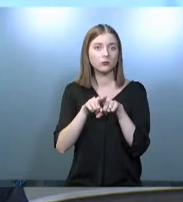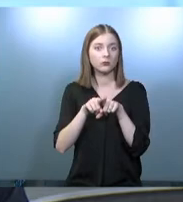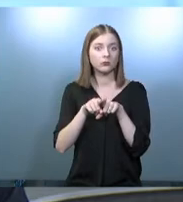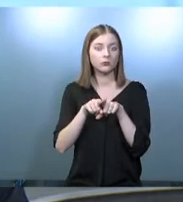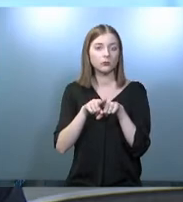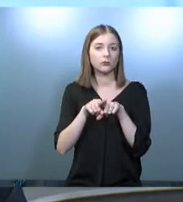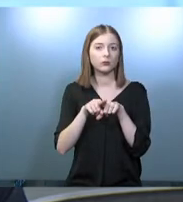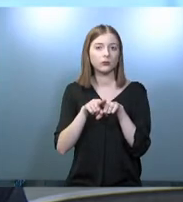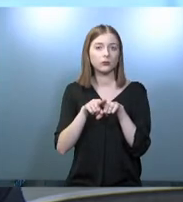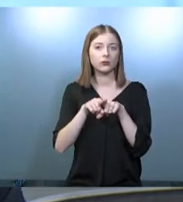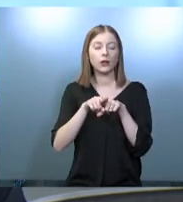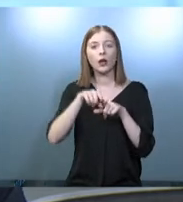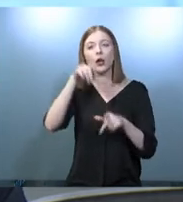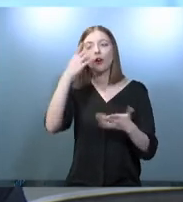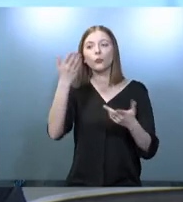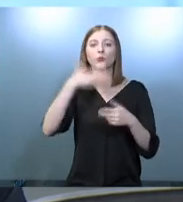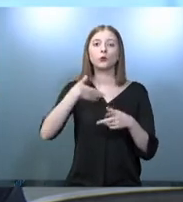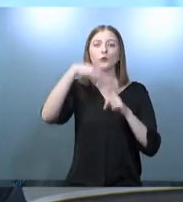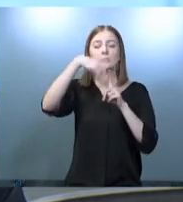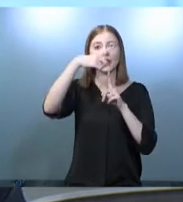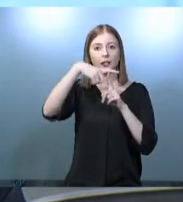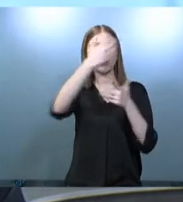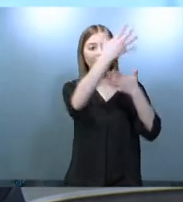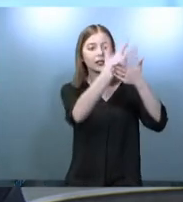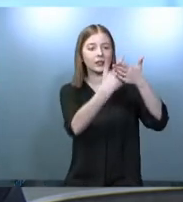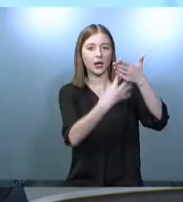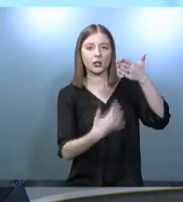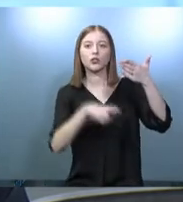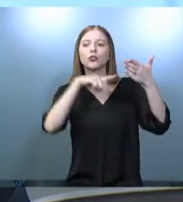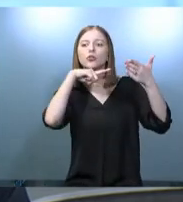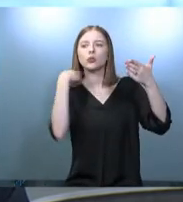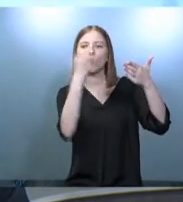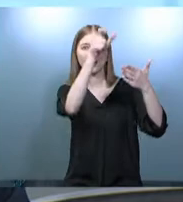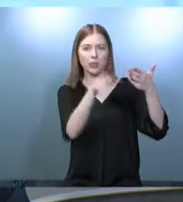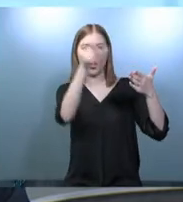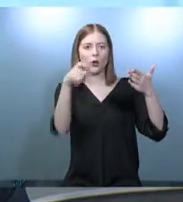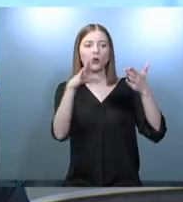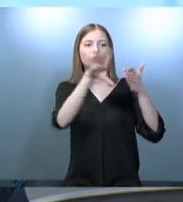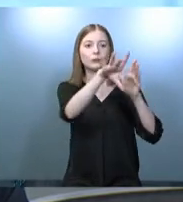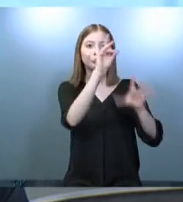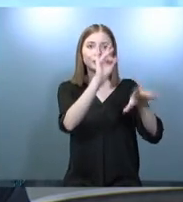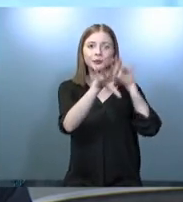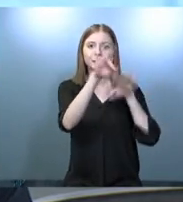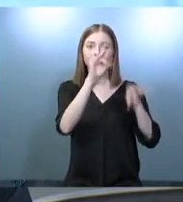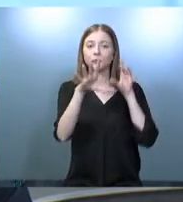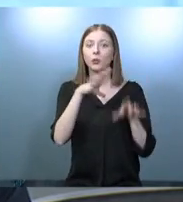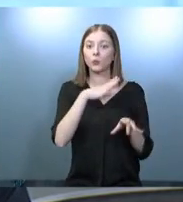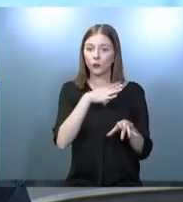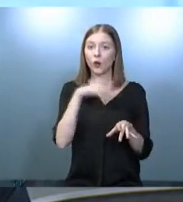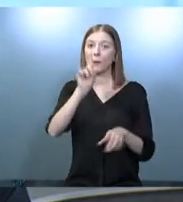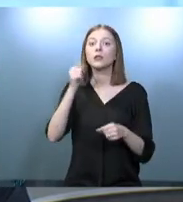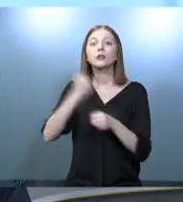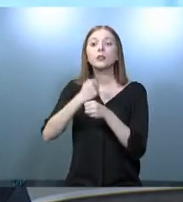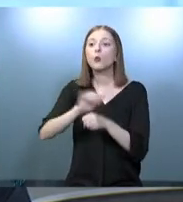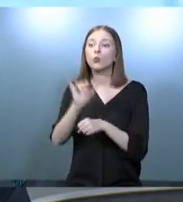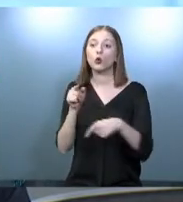reiškia, išrinkę į tarybą sąrašą, buvo išrinkta tikrai nemažai tarybos narių, bet mes dirbom opozicijoje. Ir